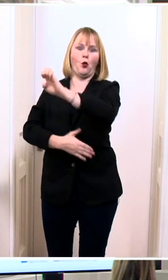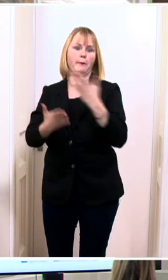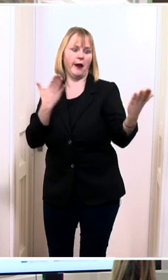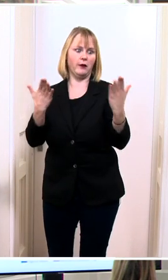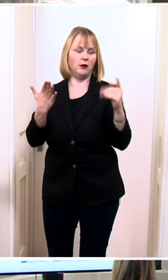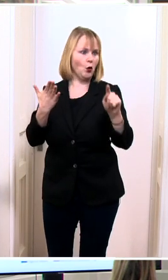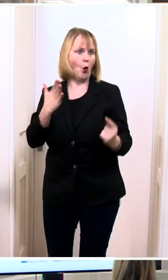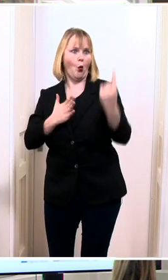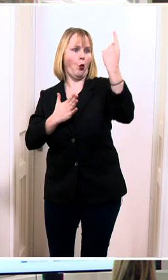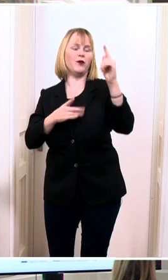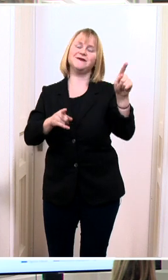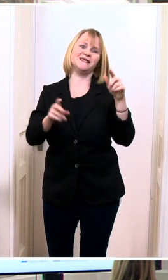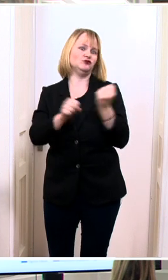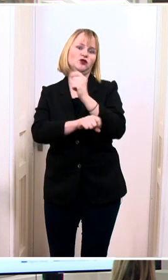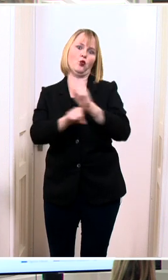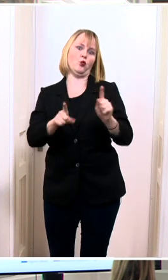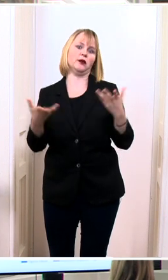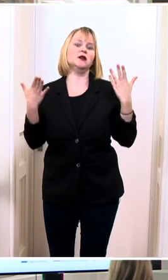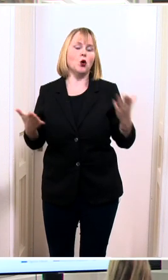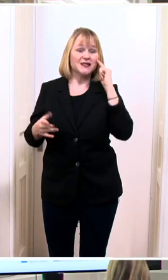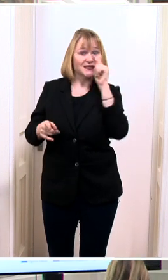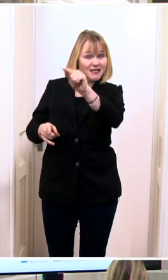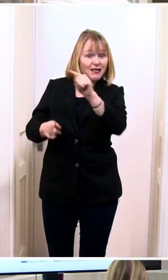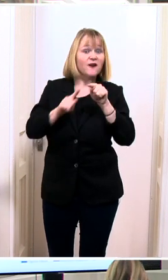nicht gut. Sie sehen in der Grafik, dass